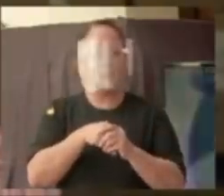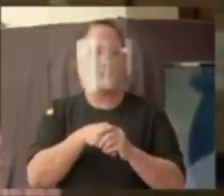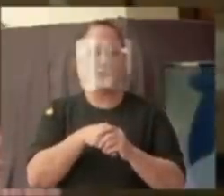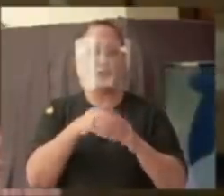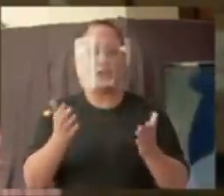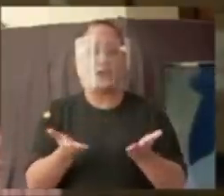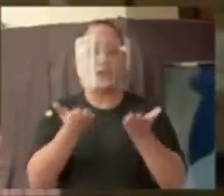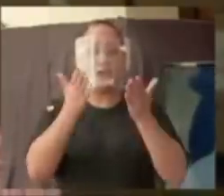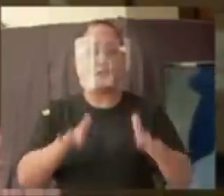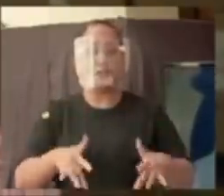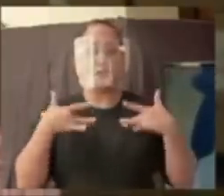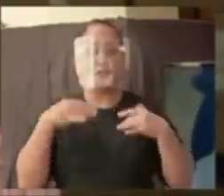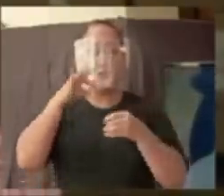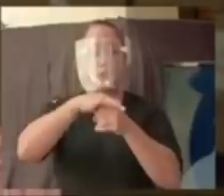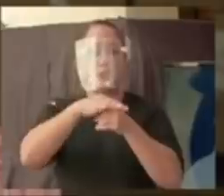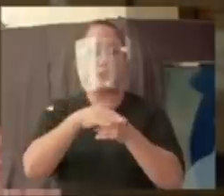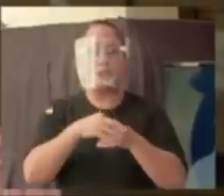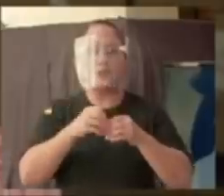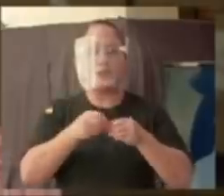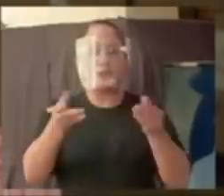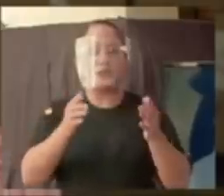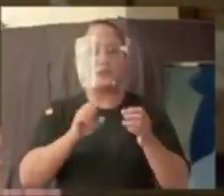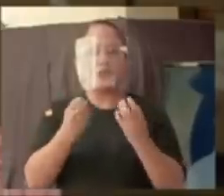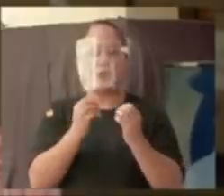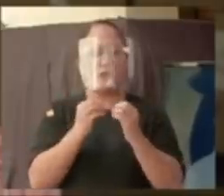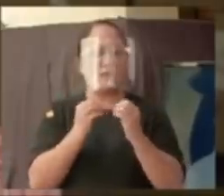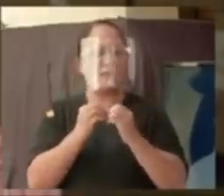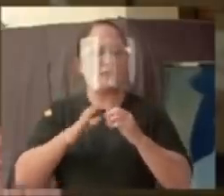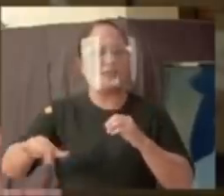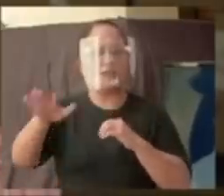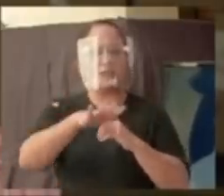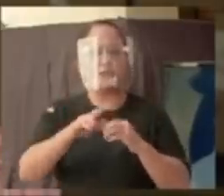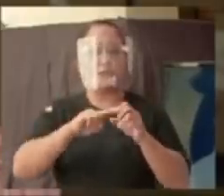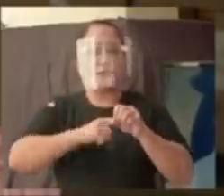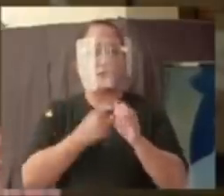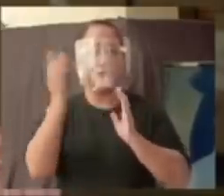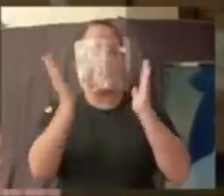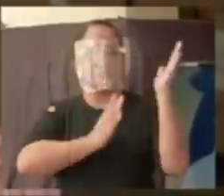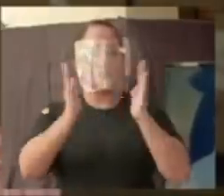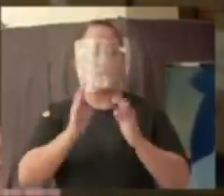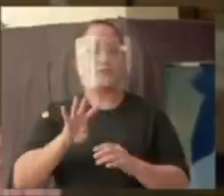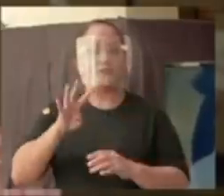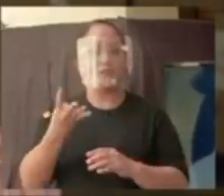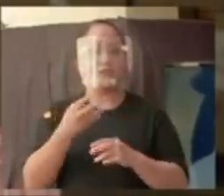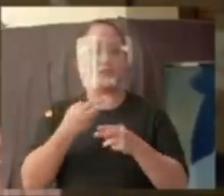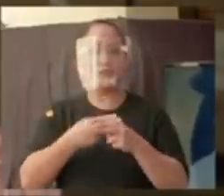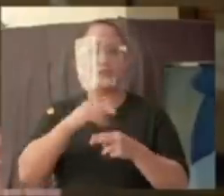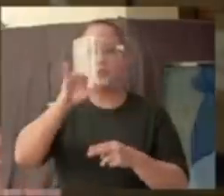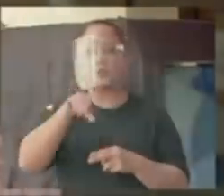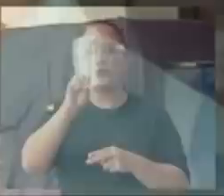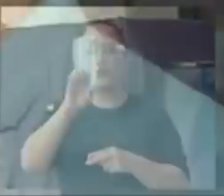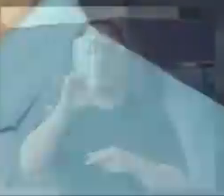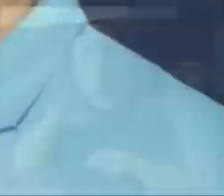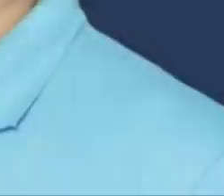angat buhay programs sa mas maraming area nung nagsisimula pa lang tayo sa panunungkulan. Pang-apat, si Senator Joel